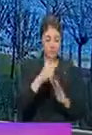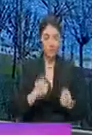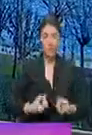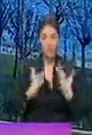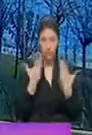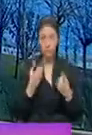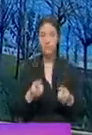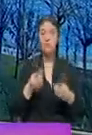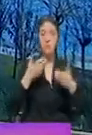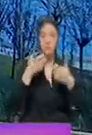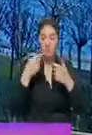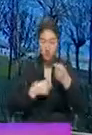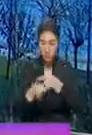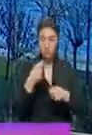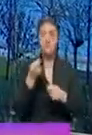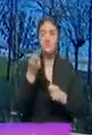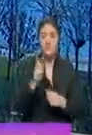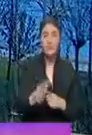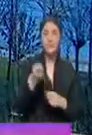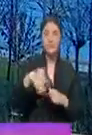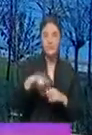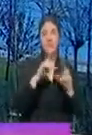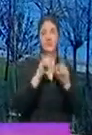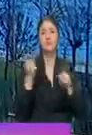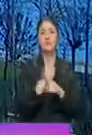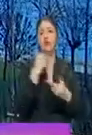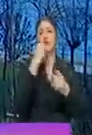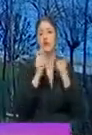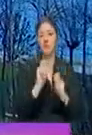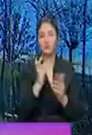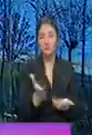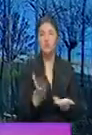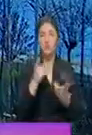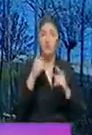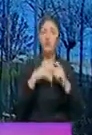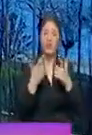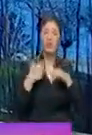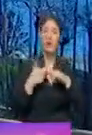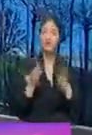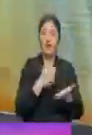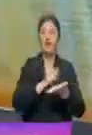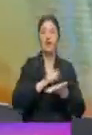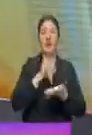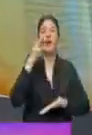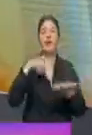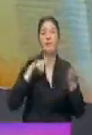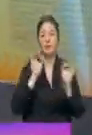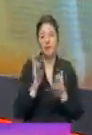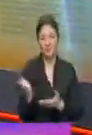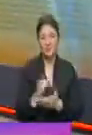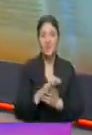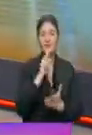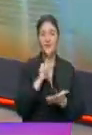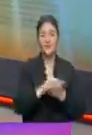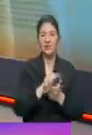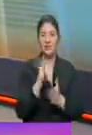Ben esnaftan, işçiden ve işsizden manşetler aktaracağım. Günaydın, hoş geldiniz. İşte gazeteleri okumaya başlayalım.